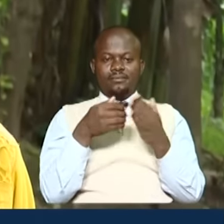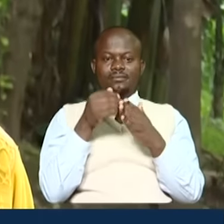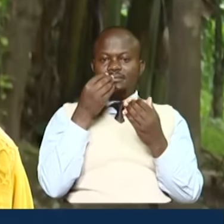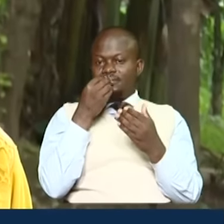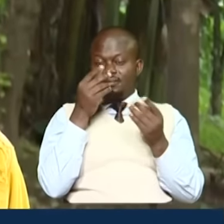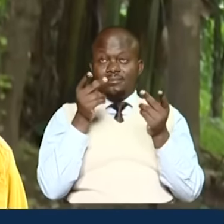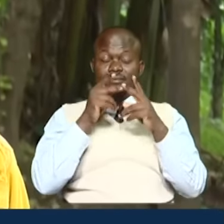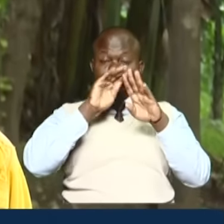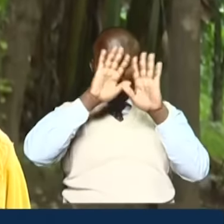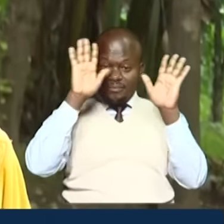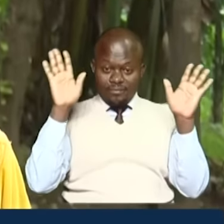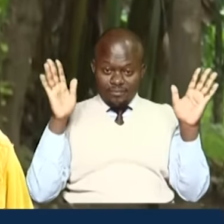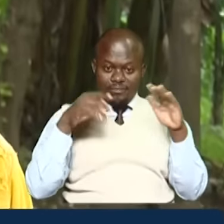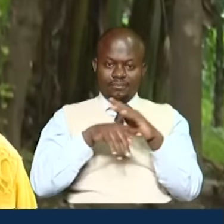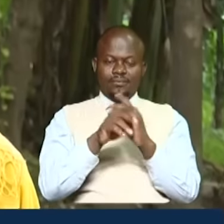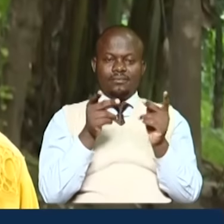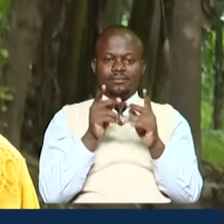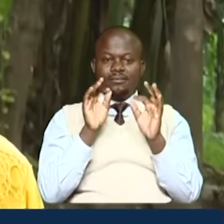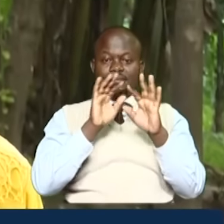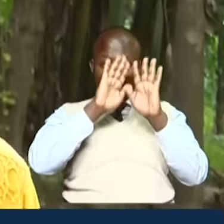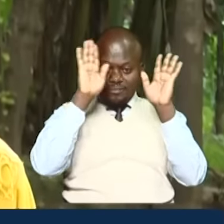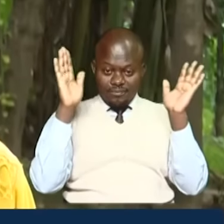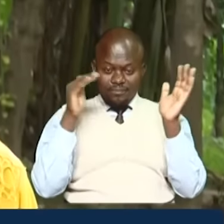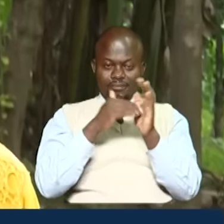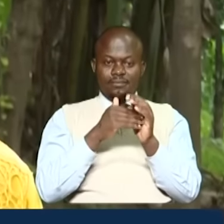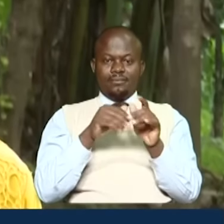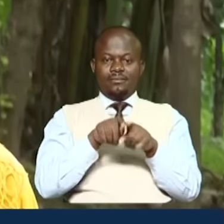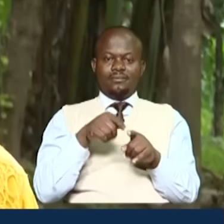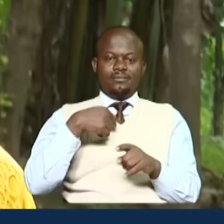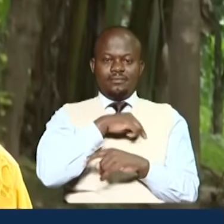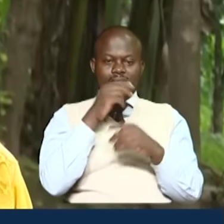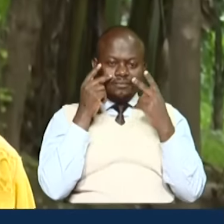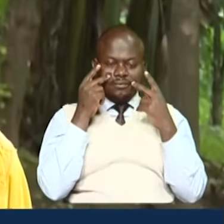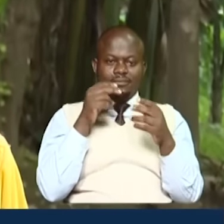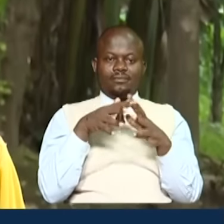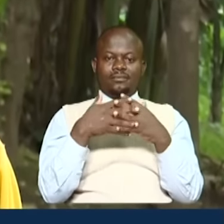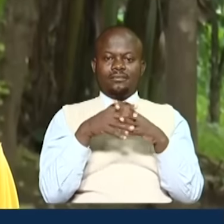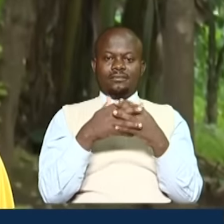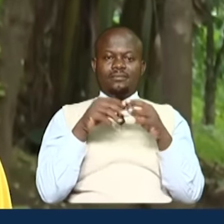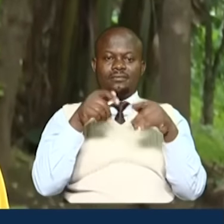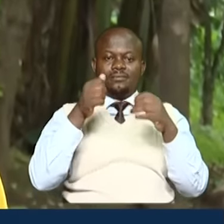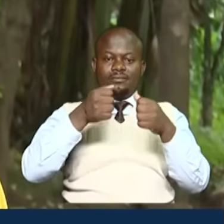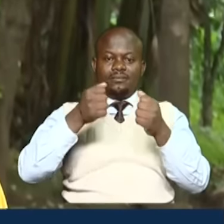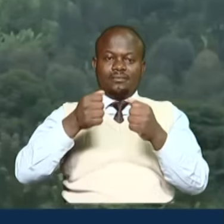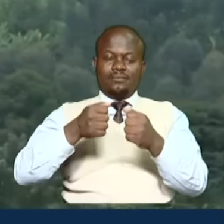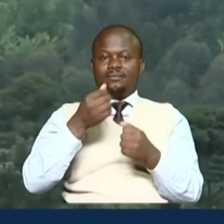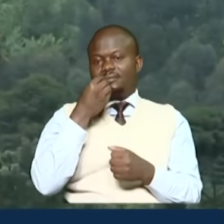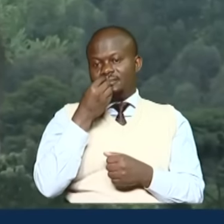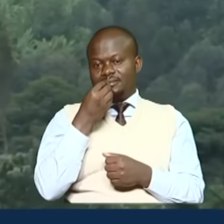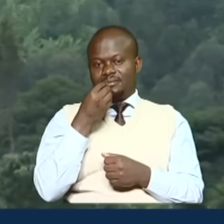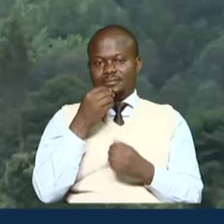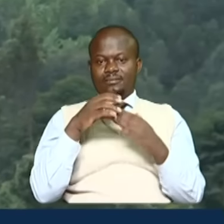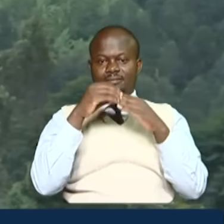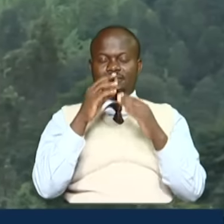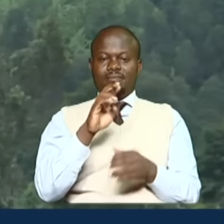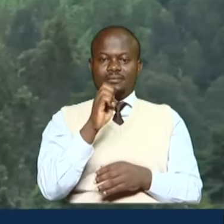habona, twinjirira habona, natwe tubone imashini zaza zisekura ubugari turya. Umuyobozi wa